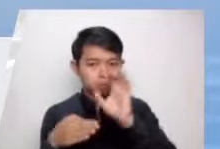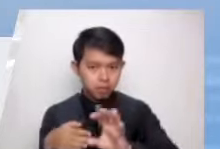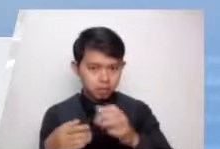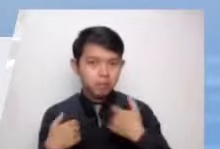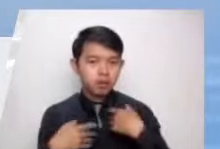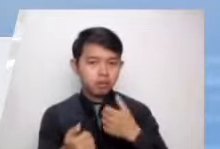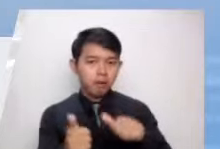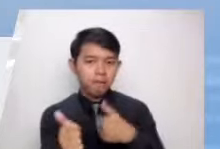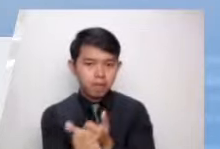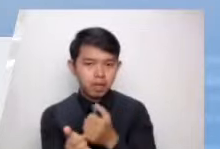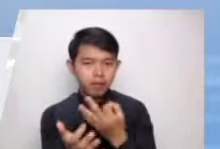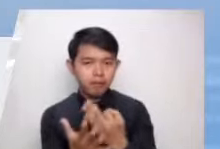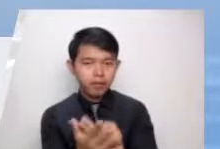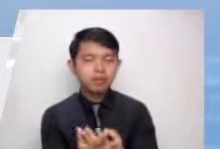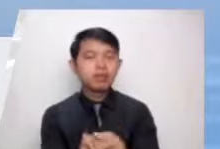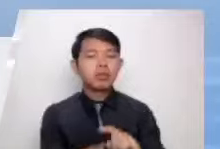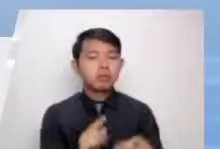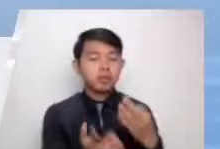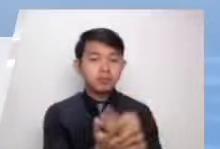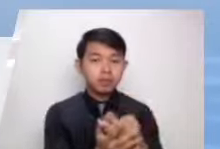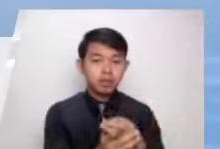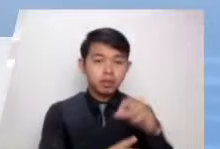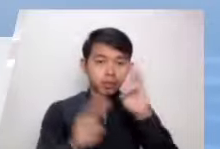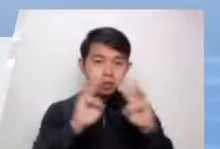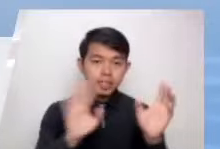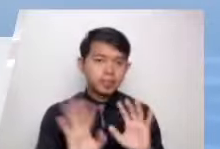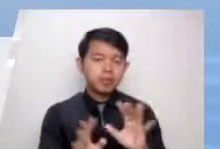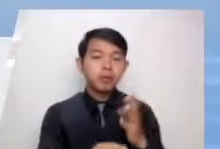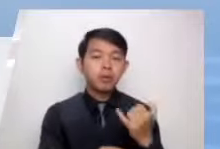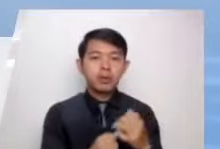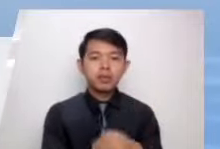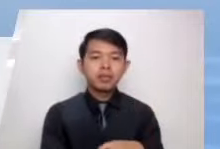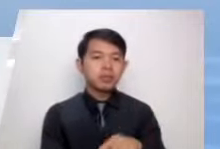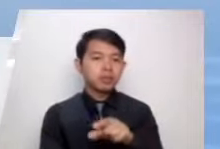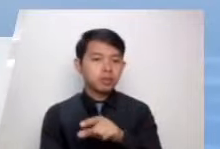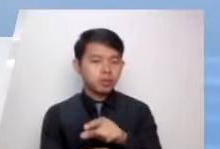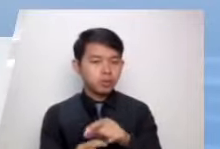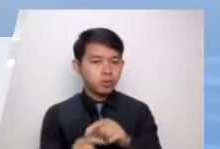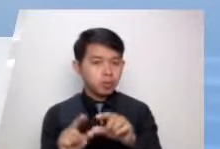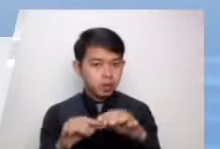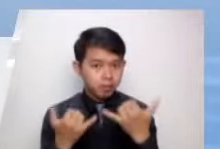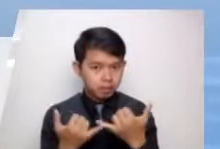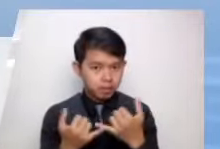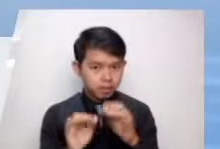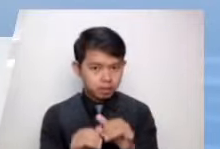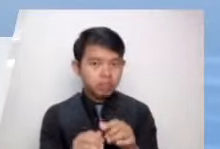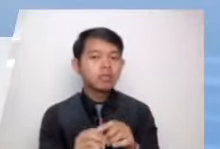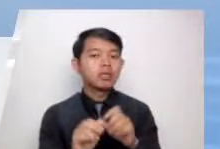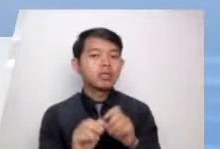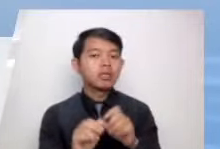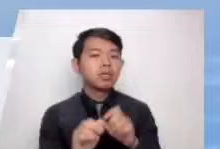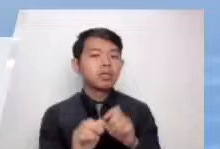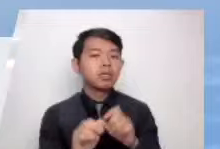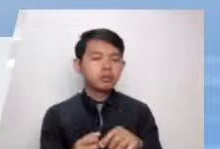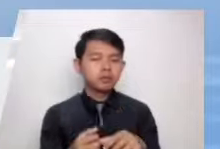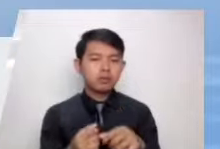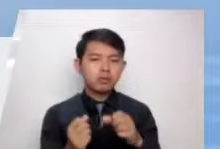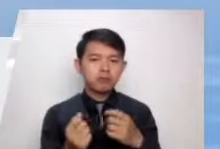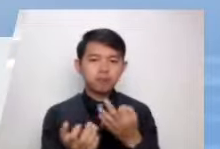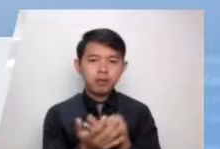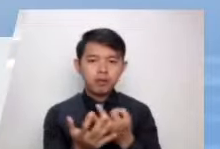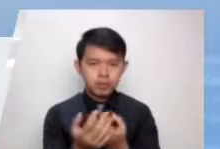po mag-alala sa bayanan sapagkat yung natitirang joint venture partners ay capable, able, and financially capable din sapagkat naisubmit na po